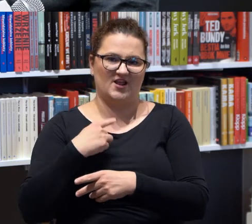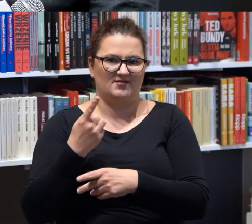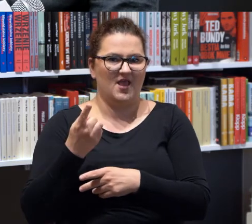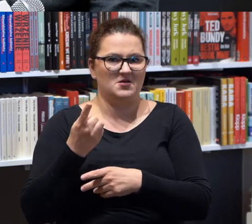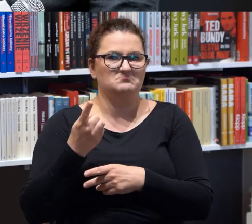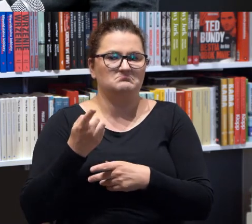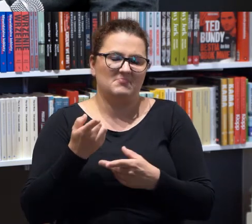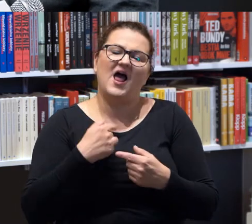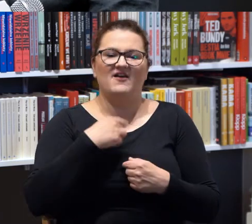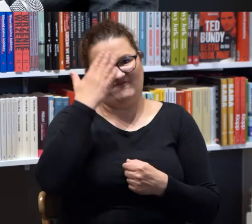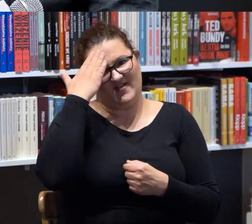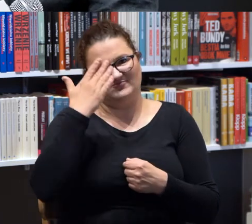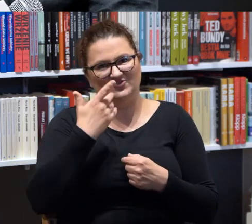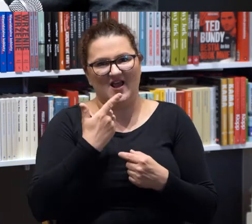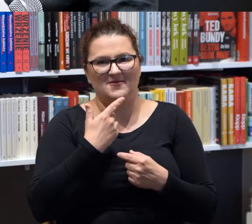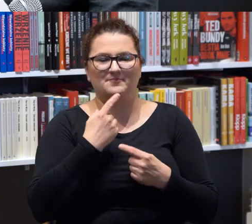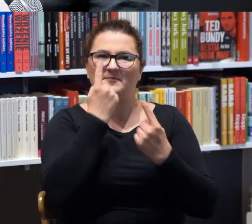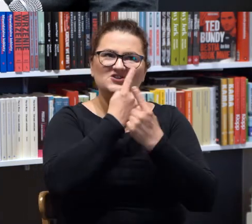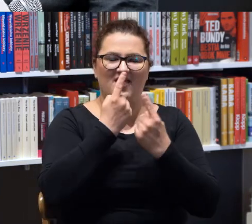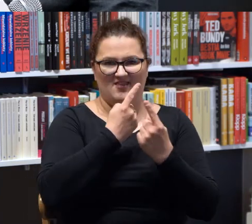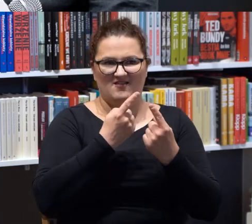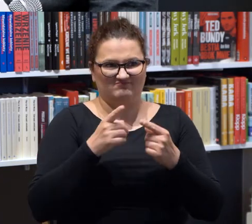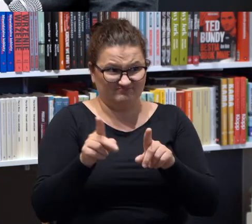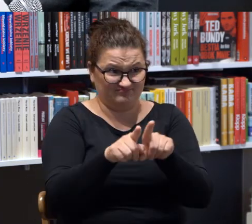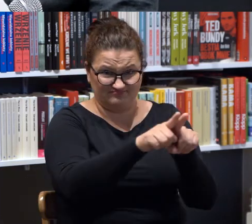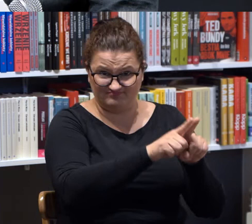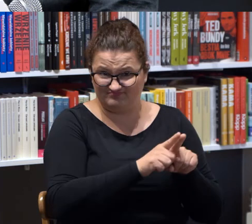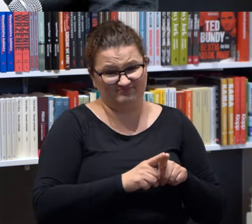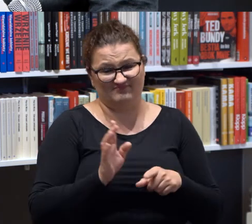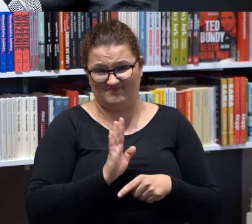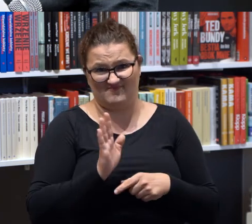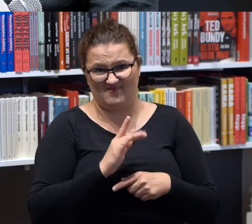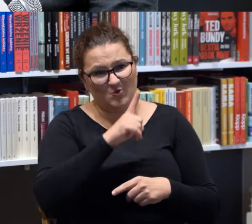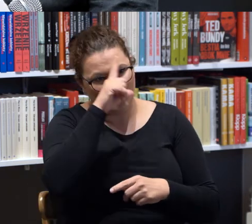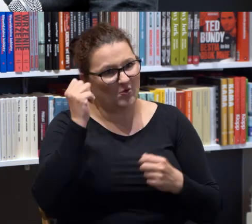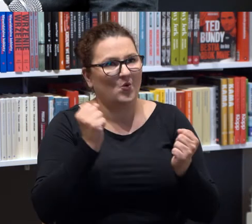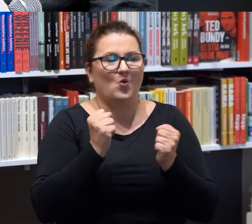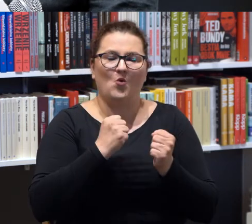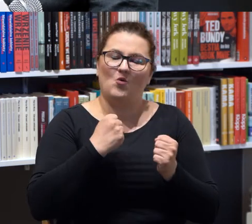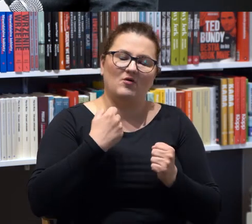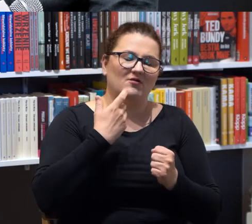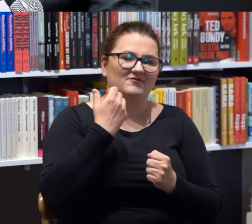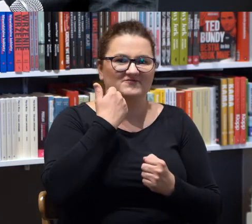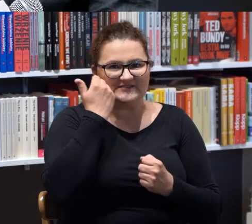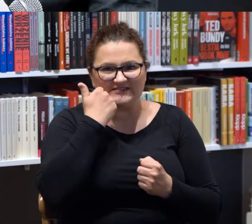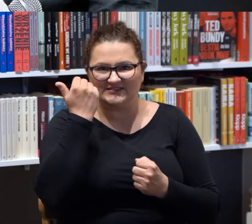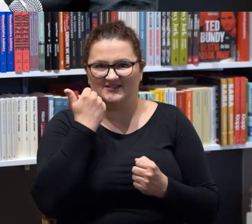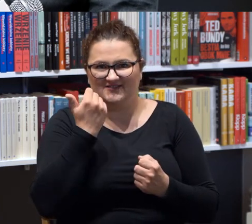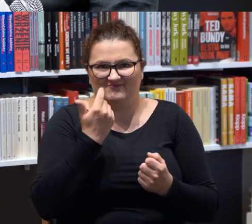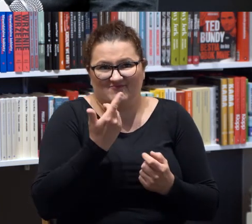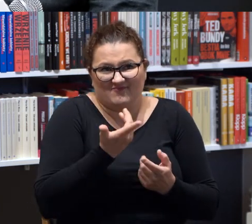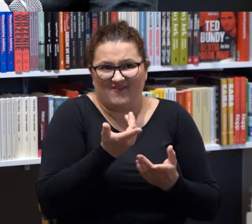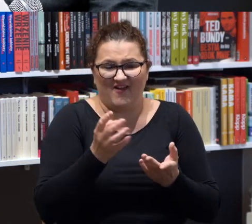Ale wiem, że to nie jest popularny pogląd. Wiem, że ludzie się szalenie wstydzą też tego doświadczenia, które przecież oni